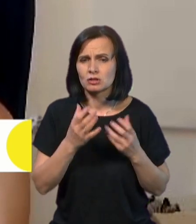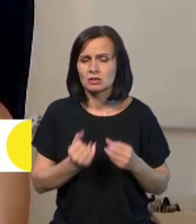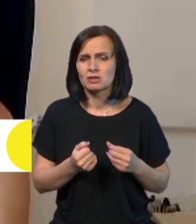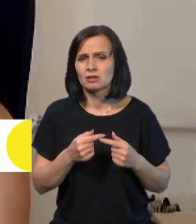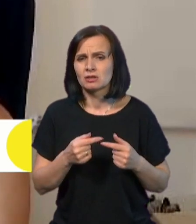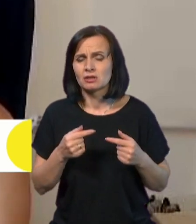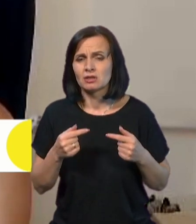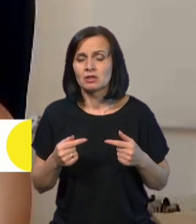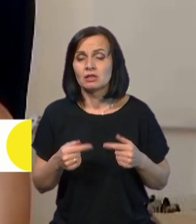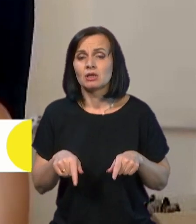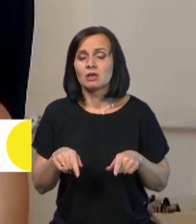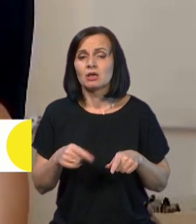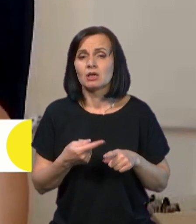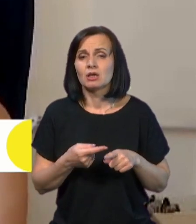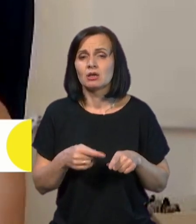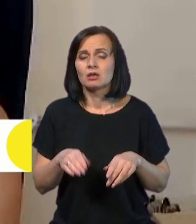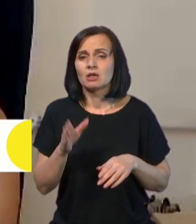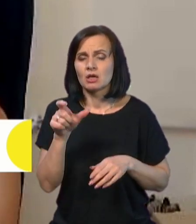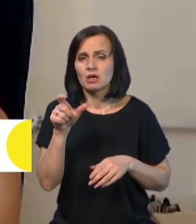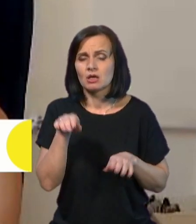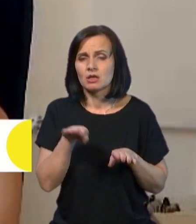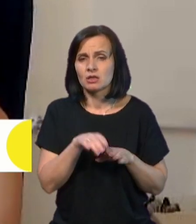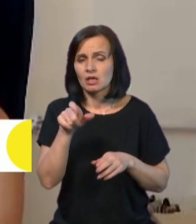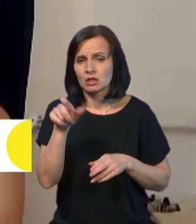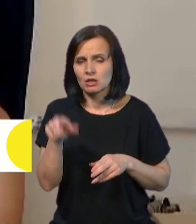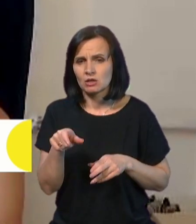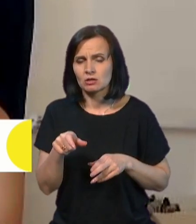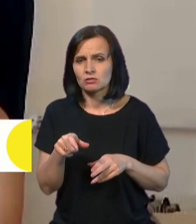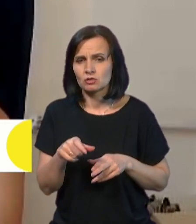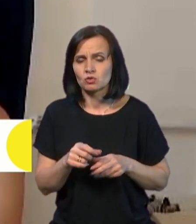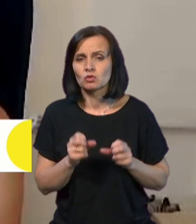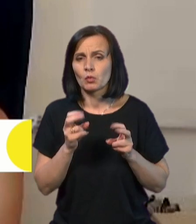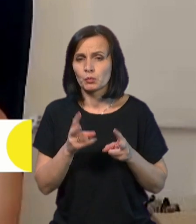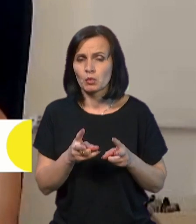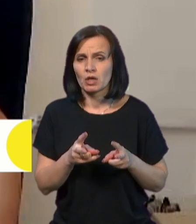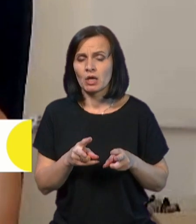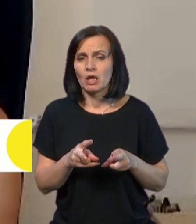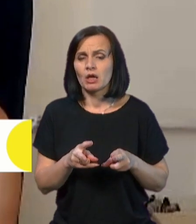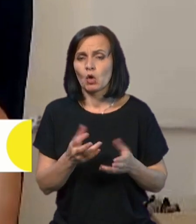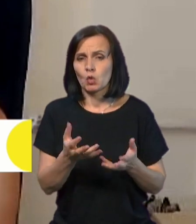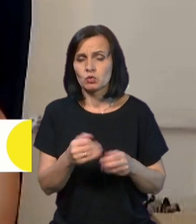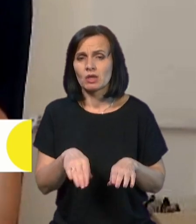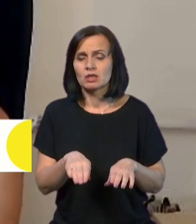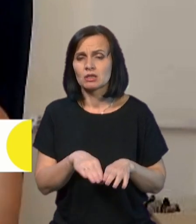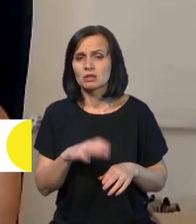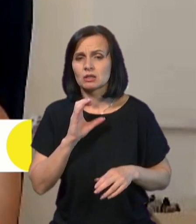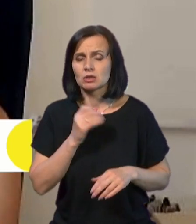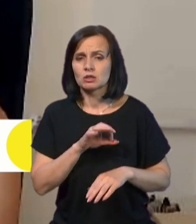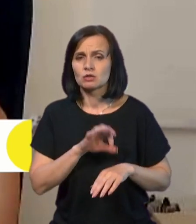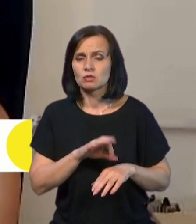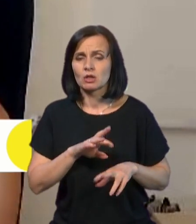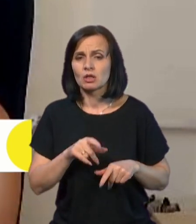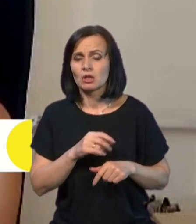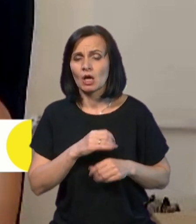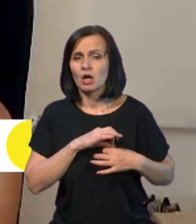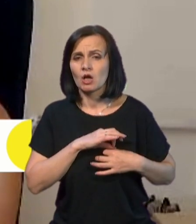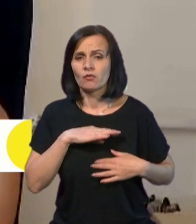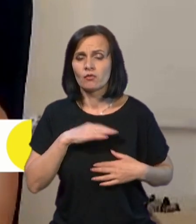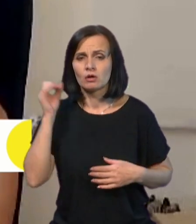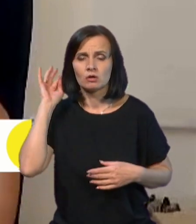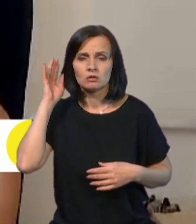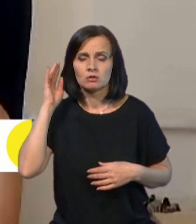Нагадаю, це ішемічна хвороба серця, це інфаркт міокарду і це інсульти. Забирають життя наших людей. Тому